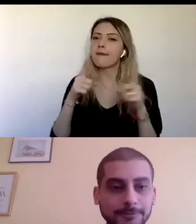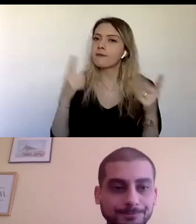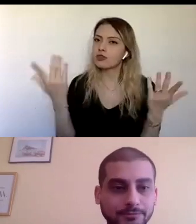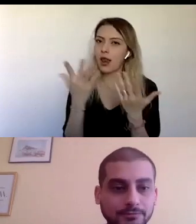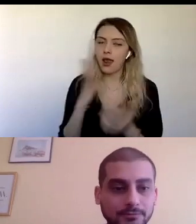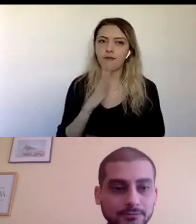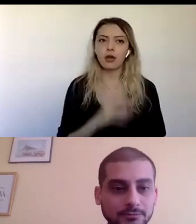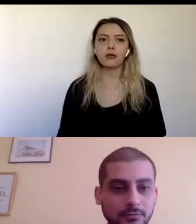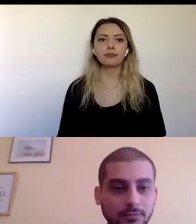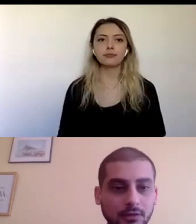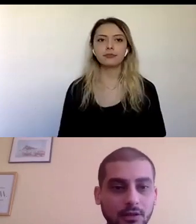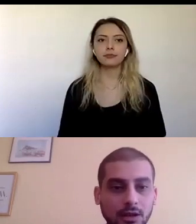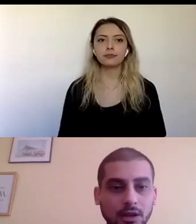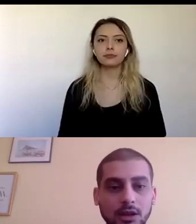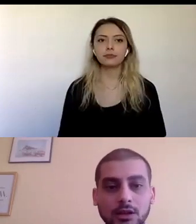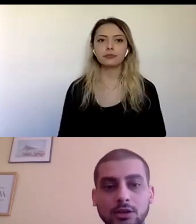sonra